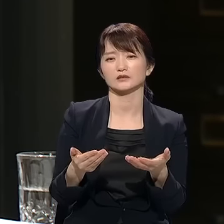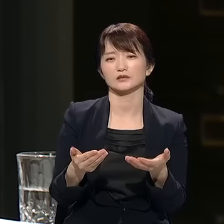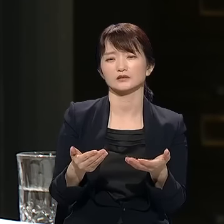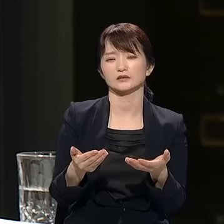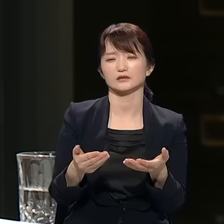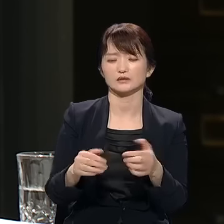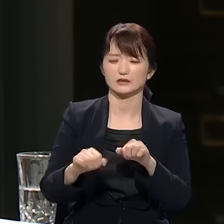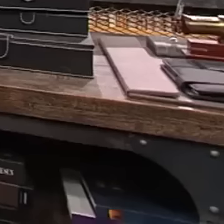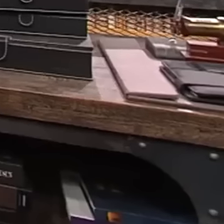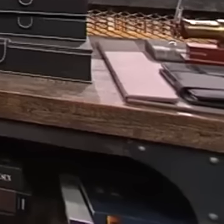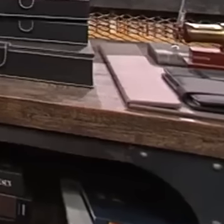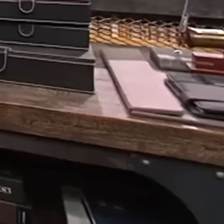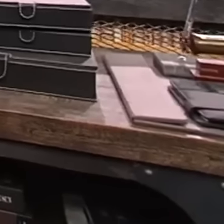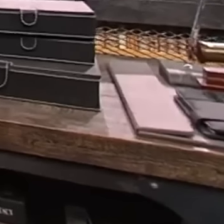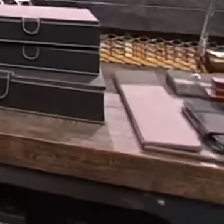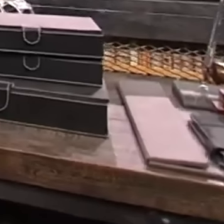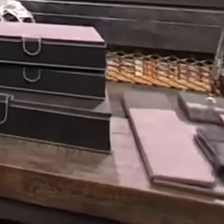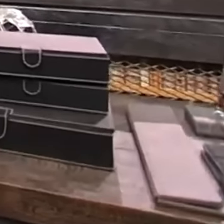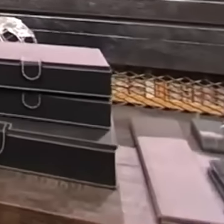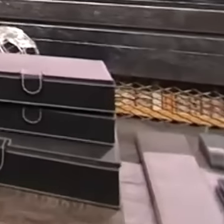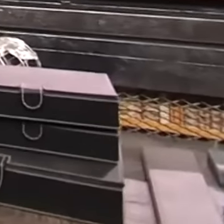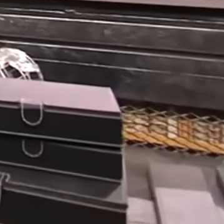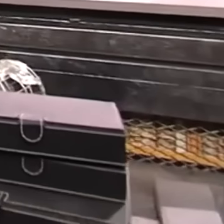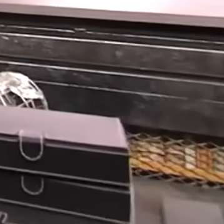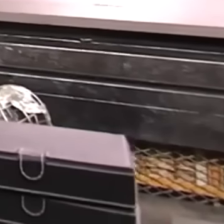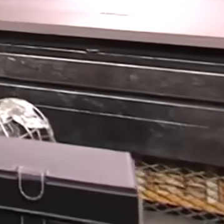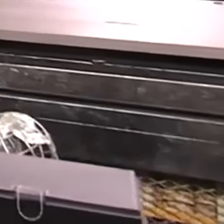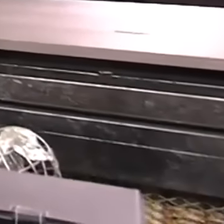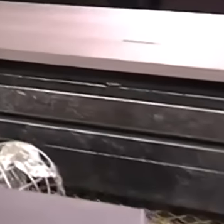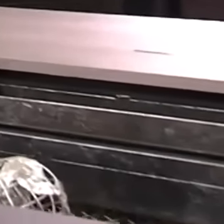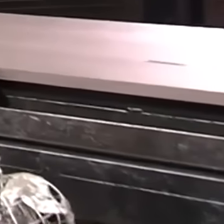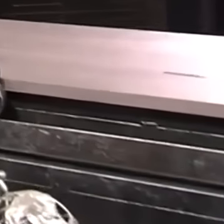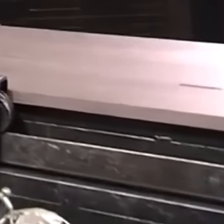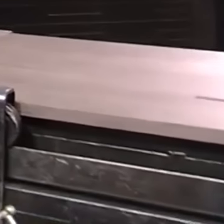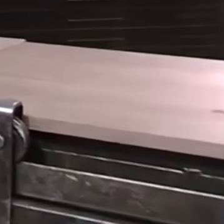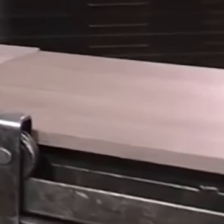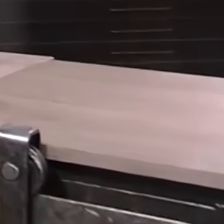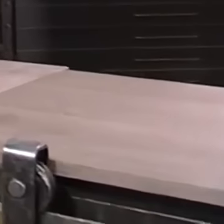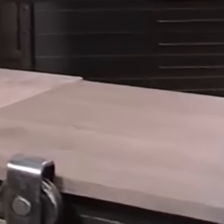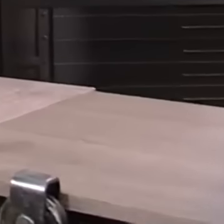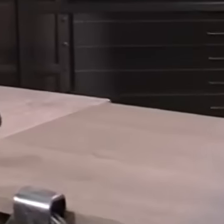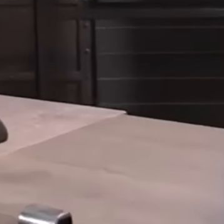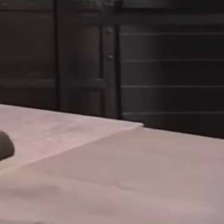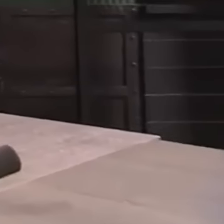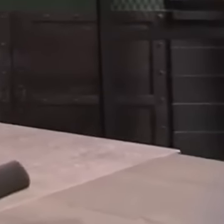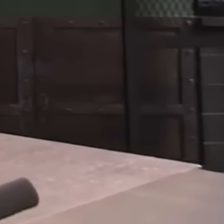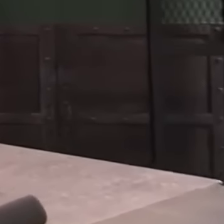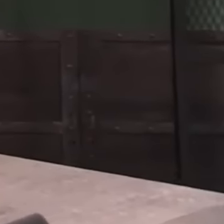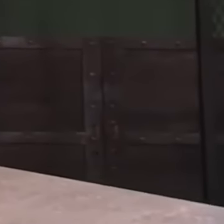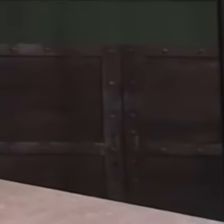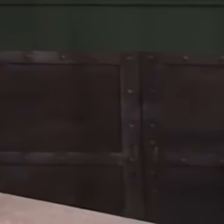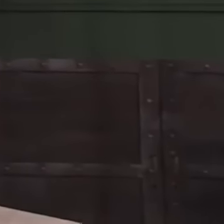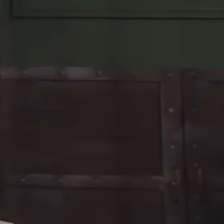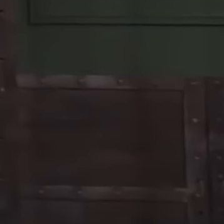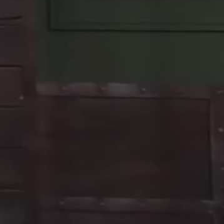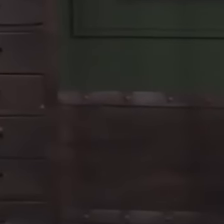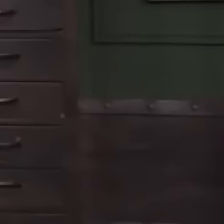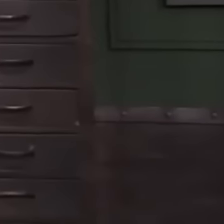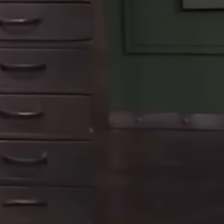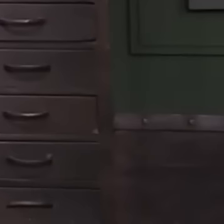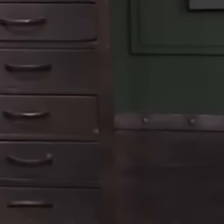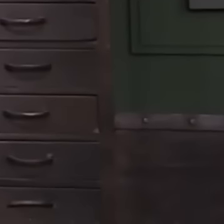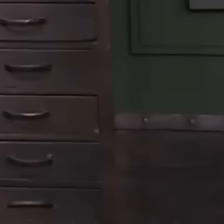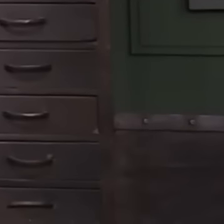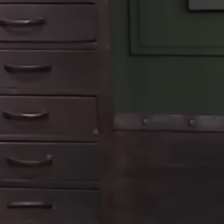우려스럽기도 합니다이 사건의 진실을 추적하고 싶으십니까 그렇다면 채널 구독해주세요 지금까지 이자연